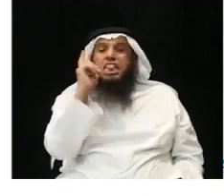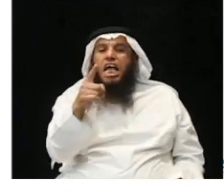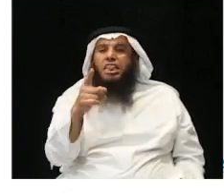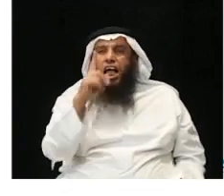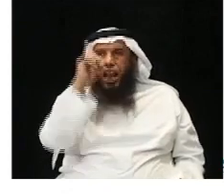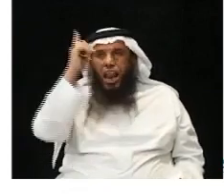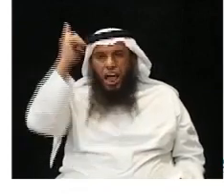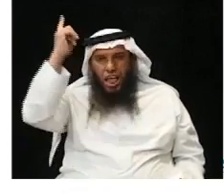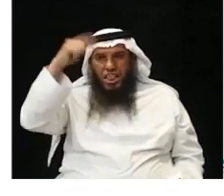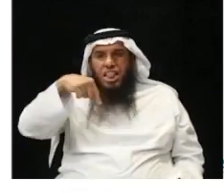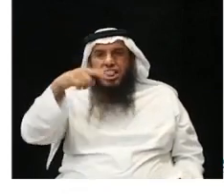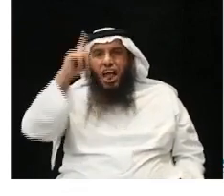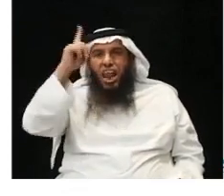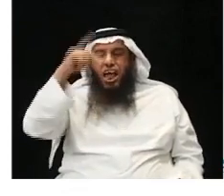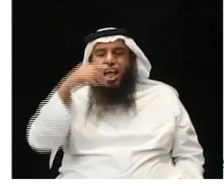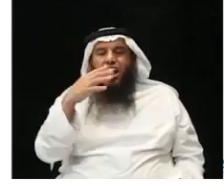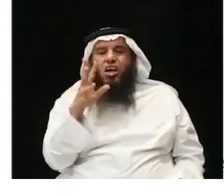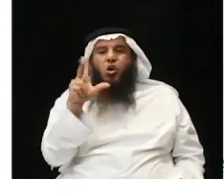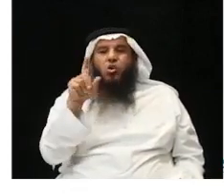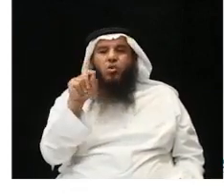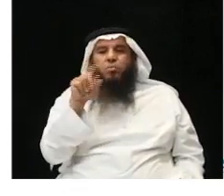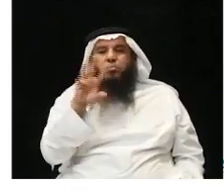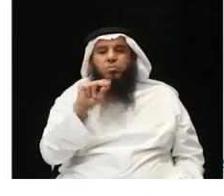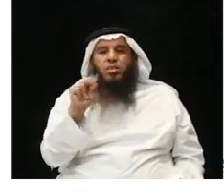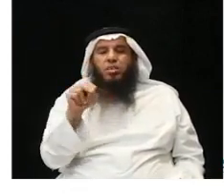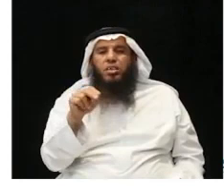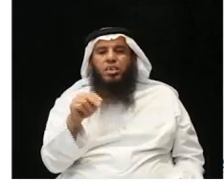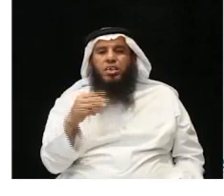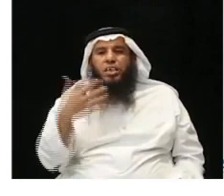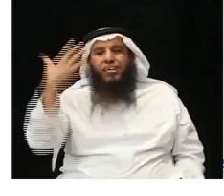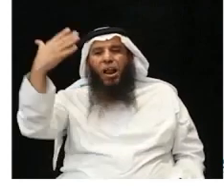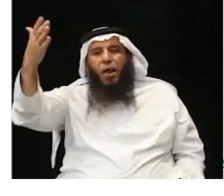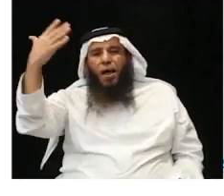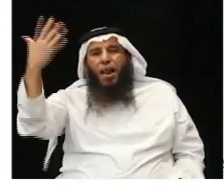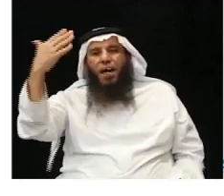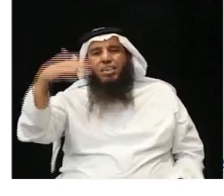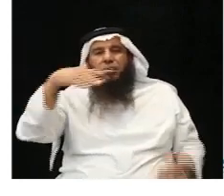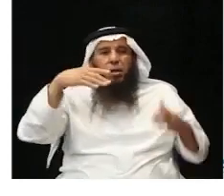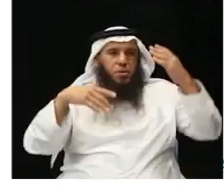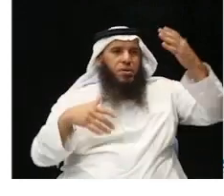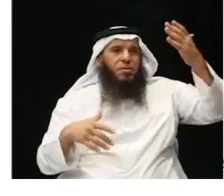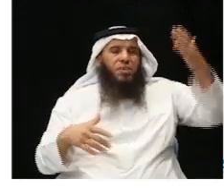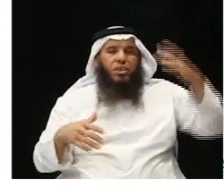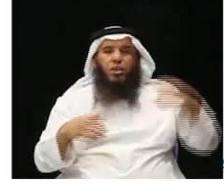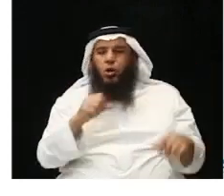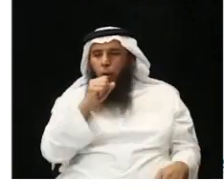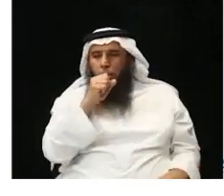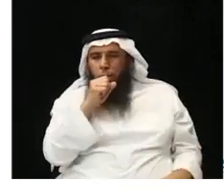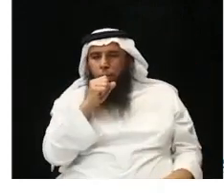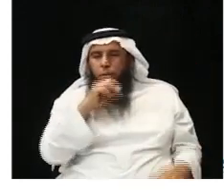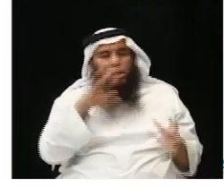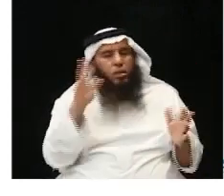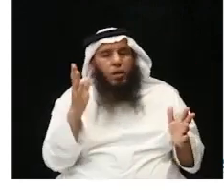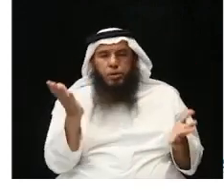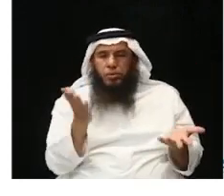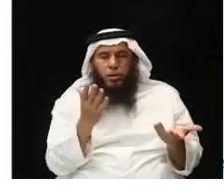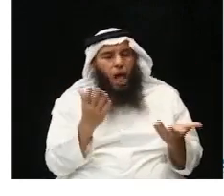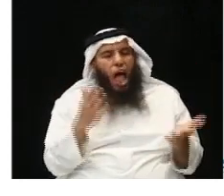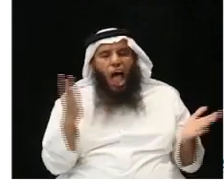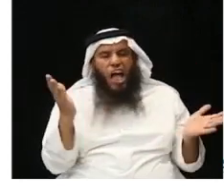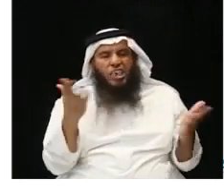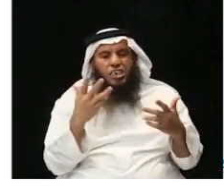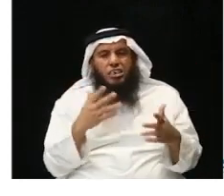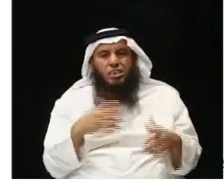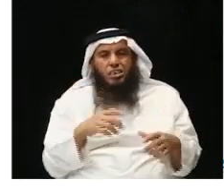أن يأتوا بمثل هذه الحروف سواء كان في قصائدهم أو في كلماتهم أو في خطبهم أو غيرها من الأشياء التي